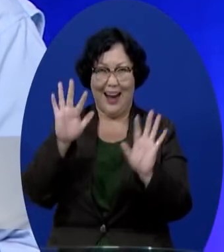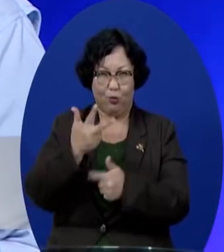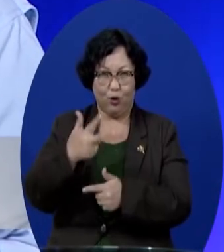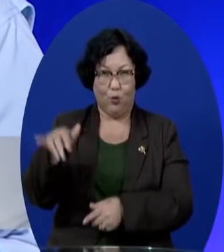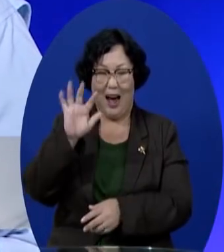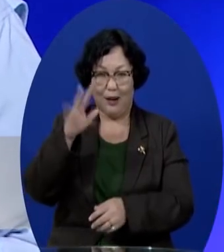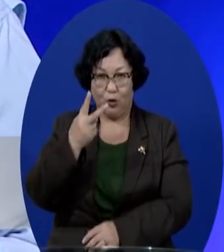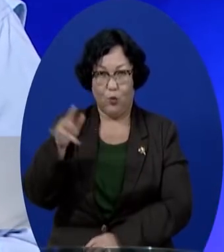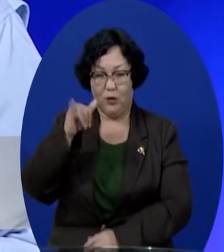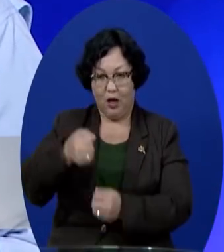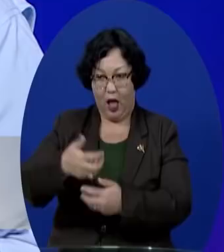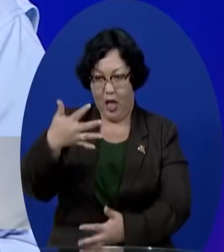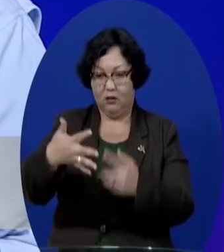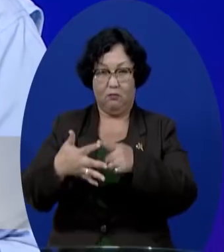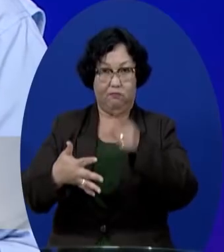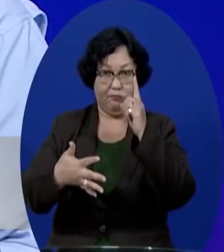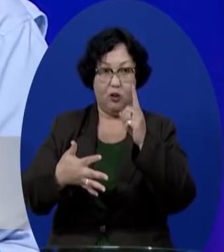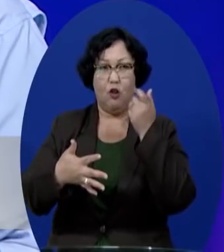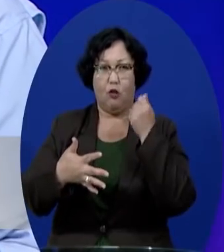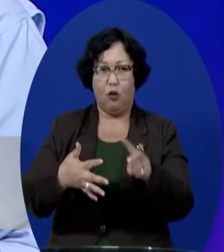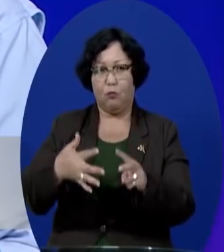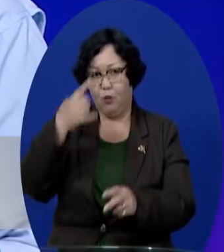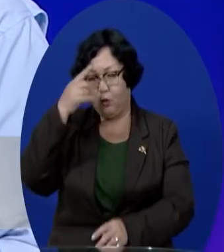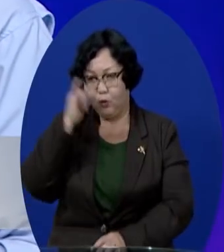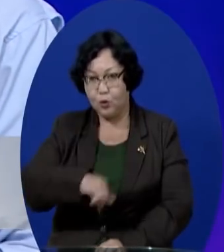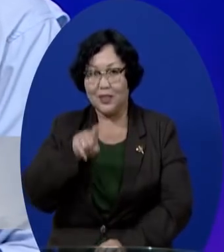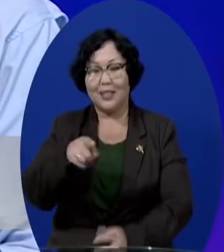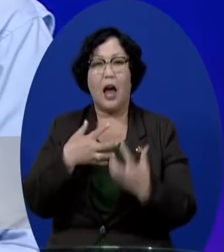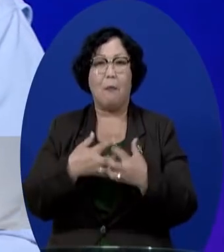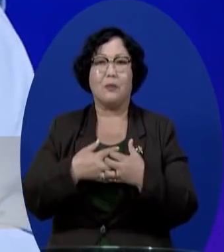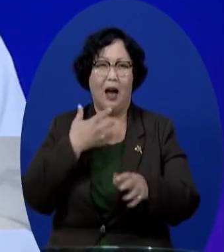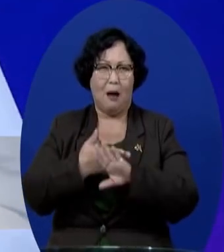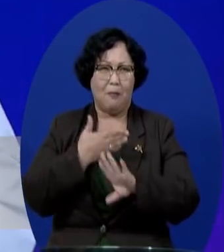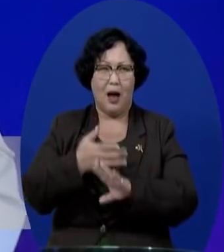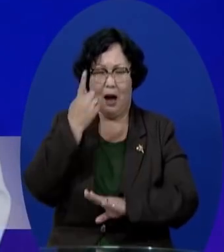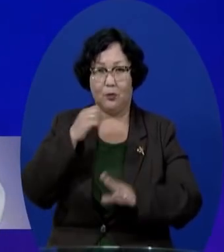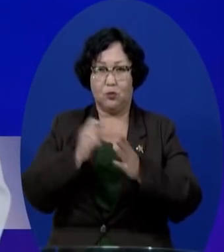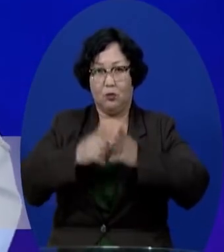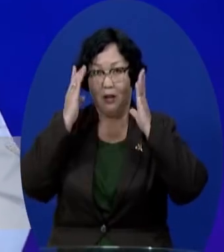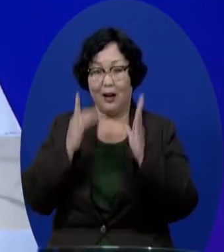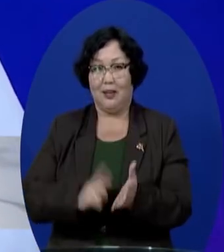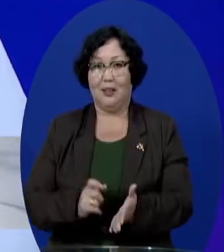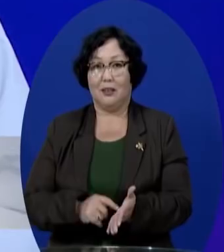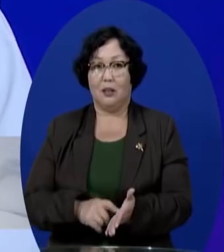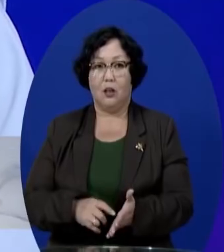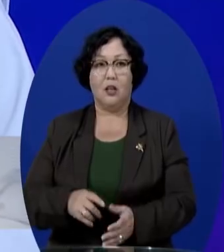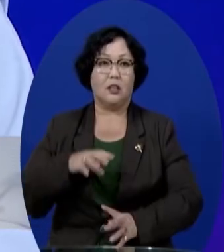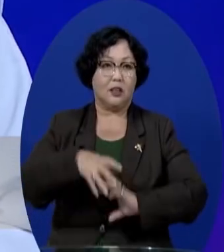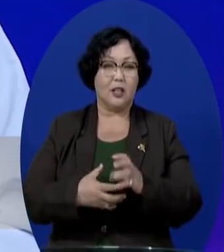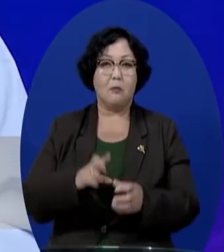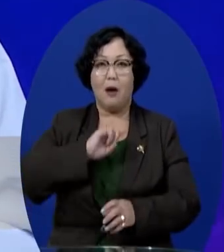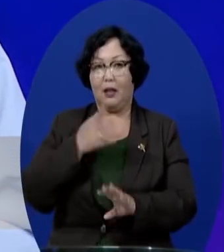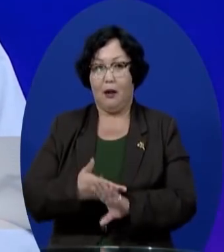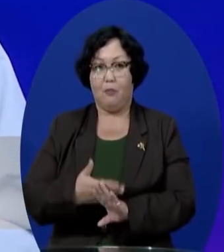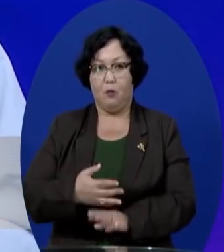ирвэс Мюнхний хамгаалалт хамгийн их чухал оролцоотой. Ялангуяа манай одоо Монгол улс сая Дэлхийн байгаль хамгаалалт сангийн Монгол дахь хөтөлбөрийн